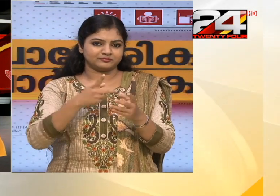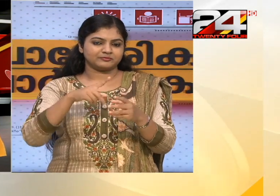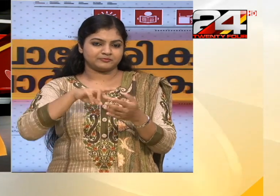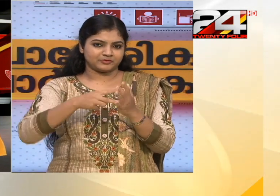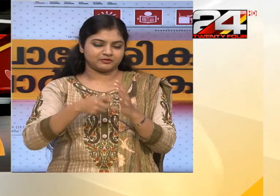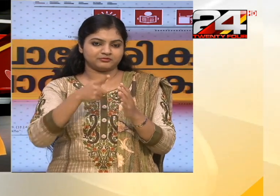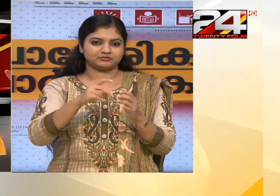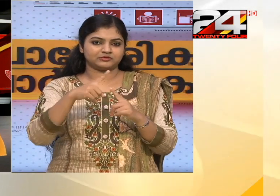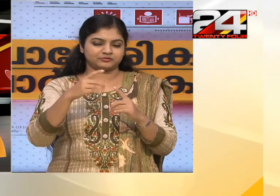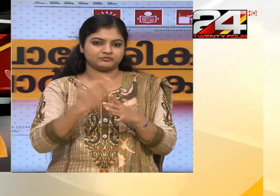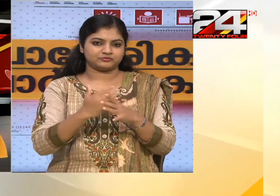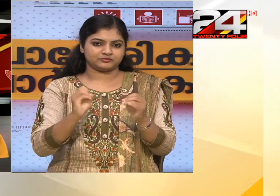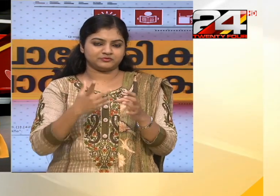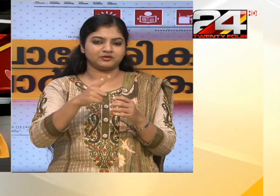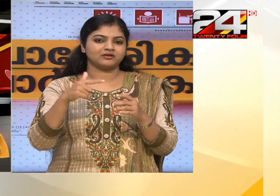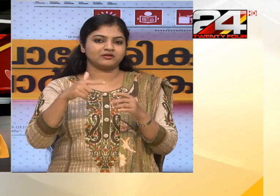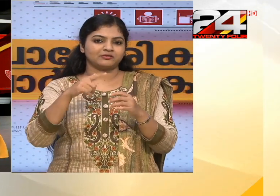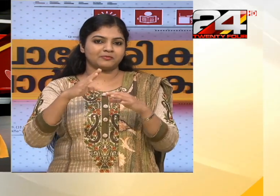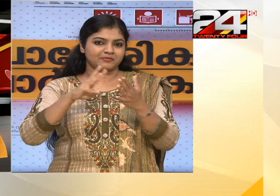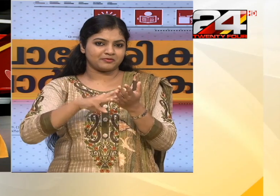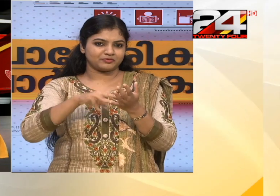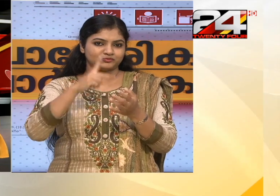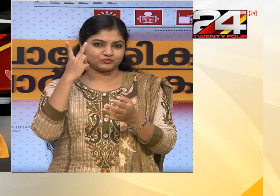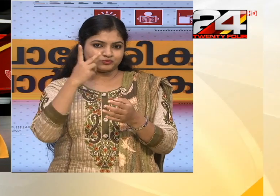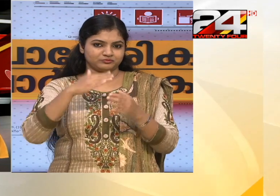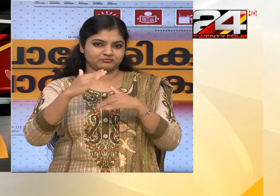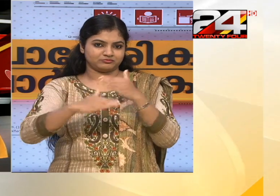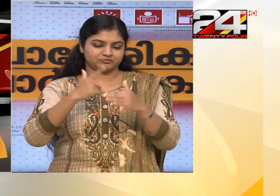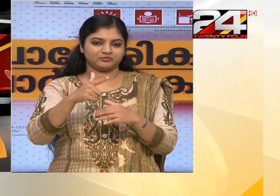നടക്കുക. ഉത്തരമലബാറിന്റെ ടൂറിസം മേഖലയ്ക്ക് കരുത്തു നൽകുന്നതാണ് പദ്ധതി.